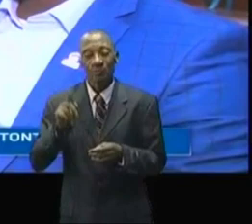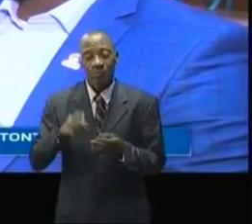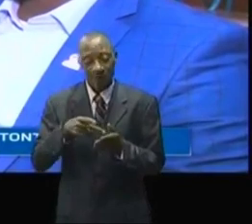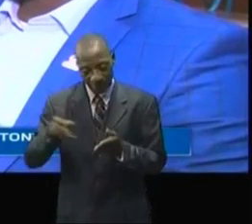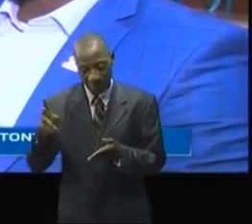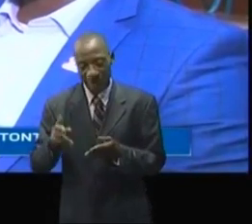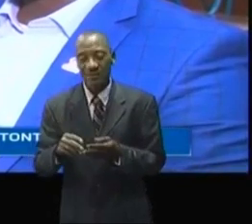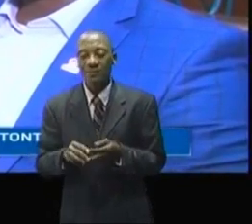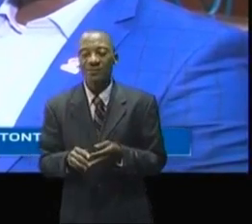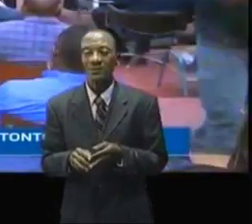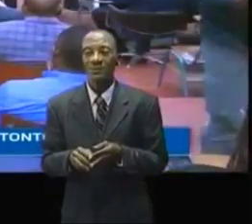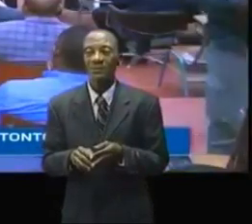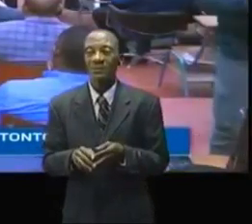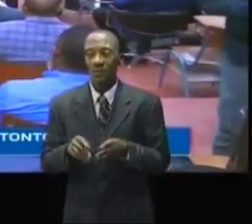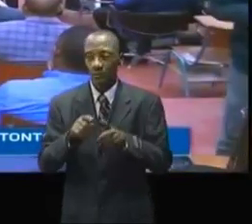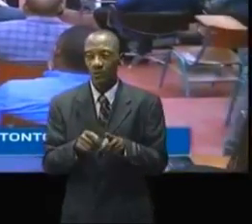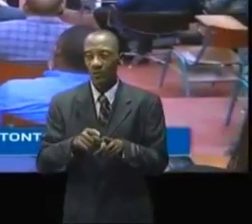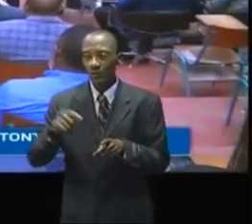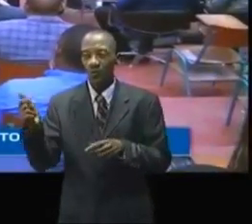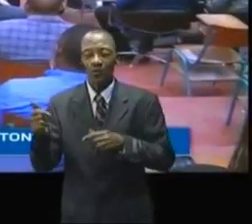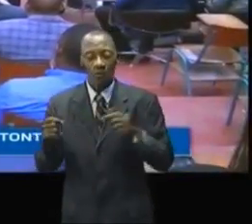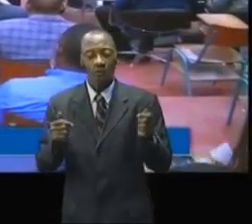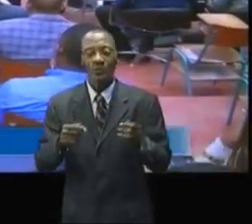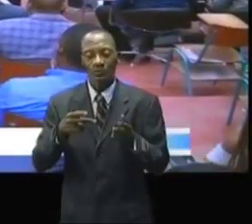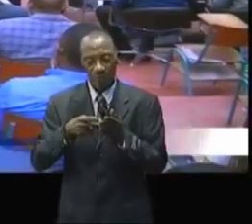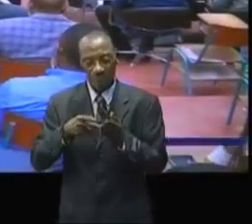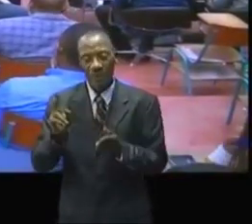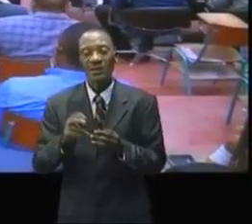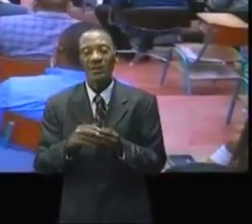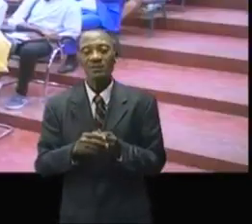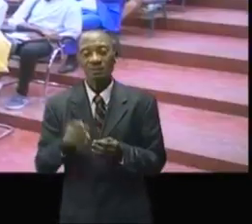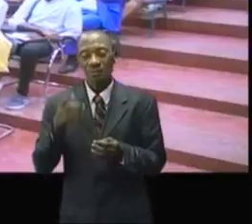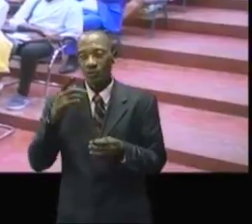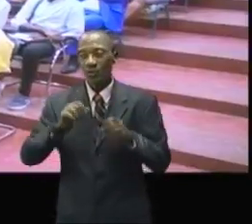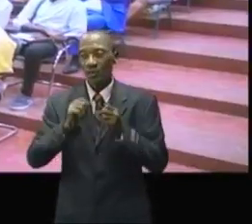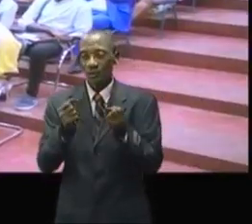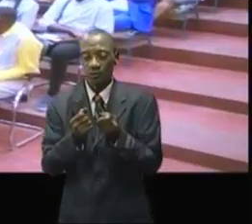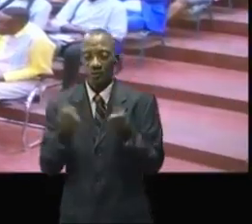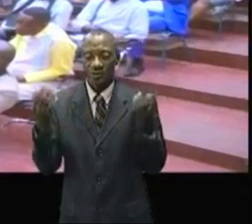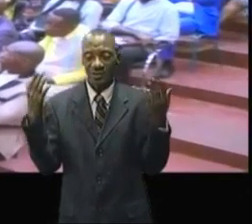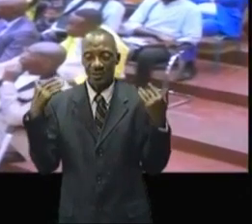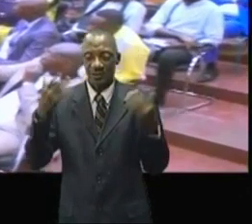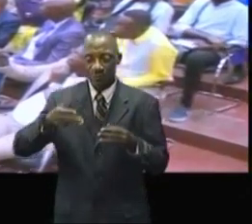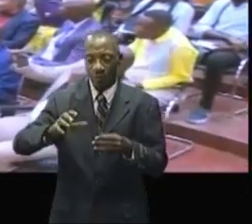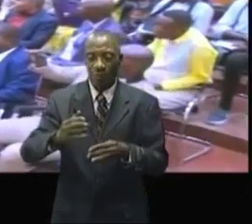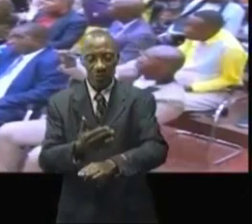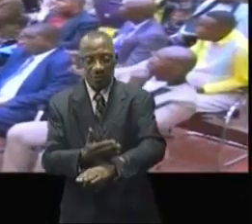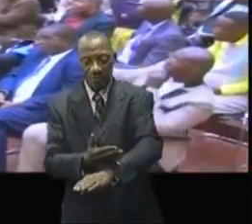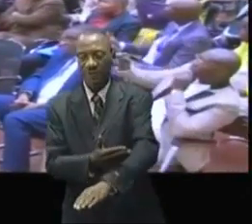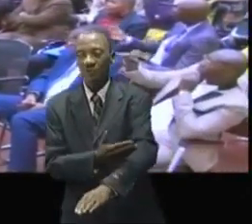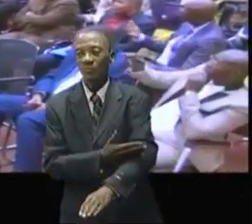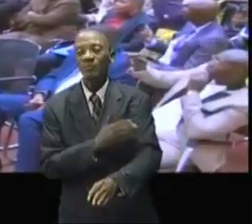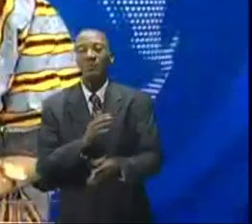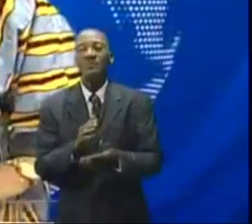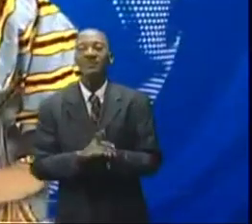sa tutelle, un véritable service public de l'eau dans la vision du chef de l'État, Félix-Antoine Tshisekedi